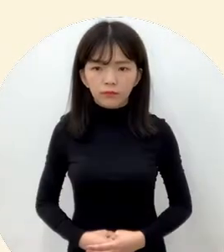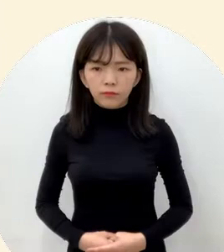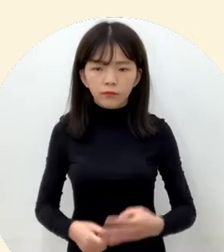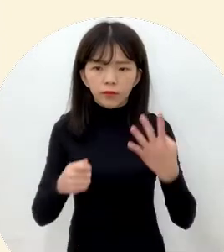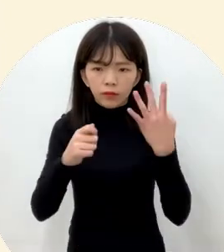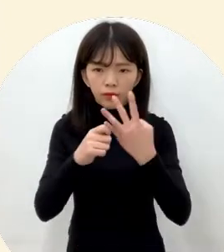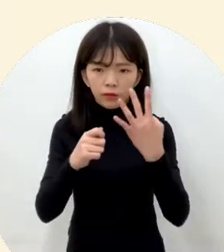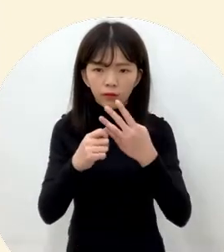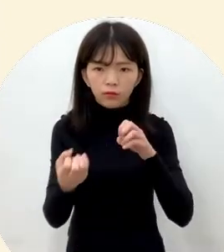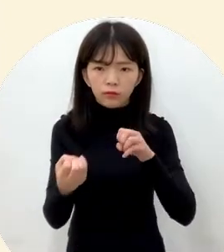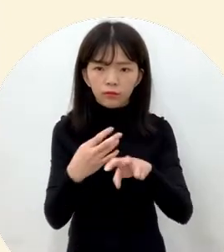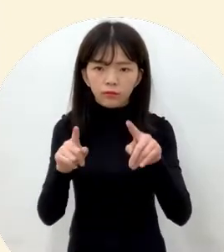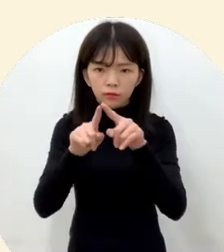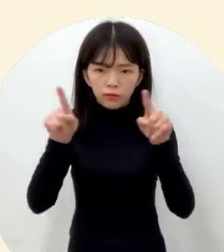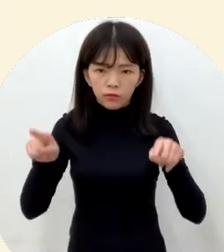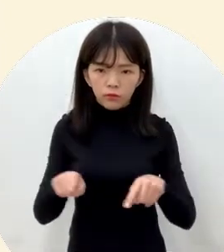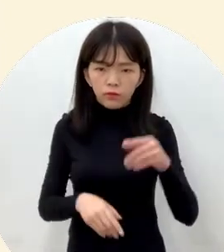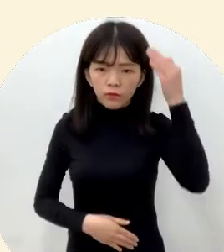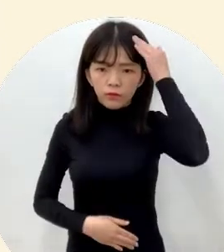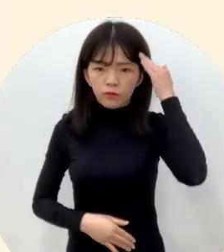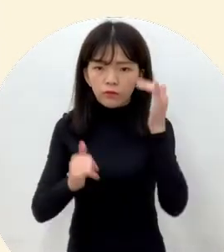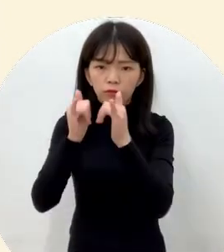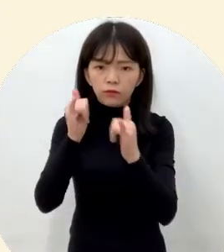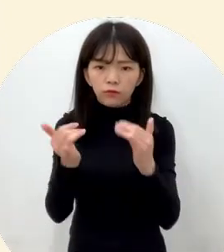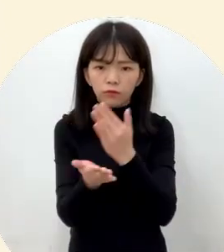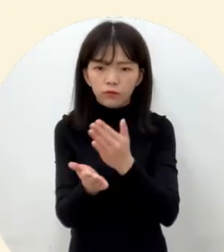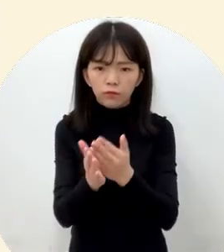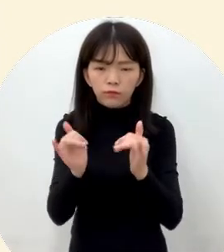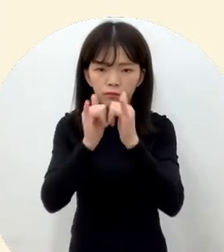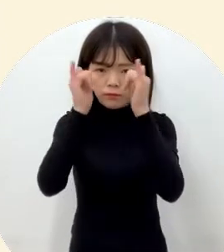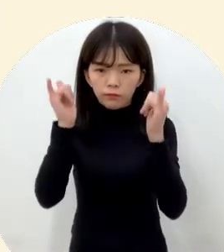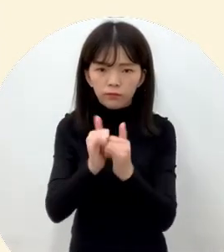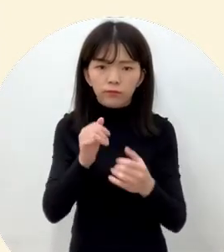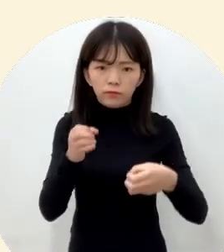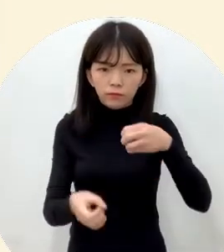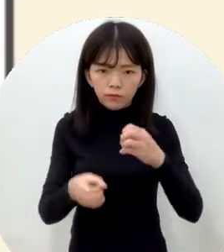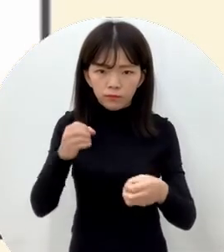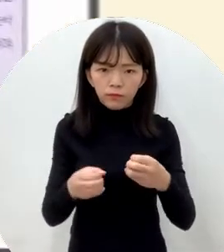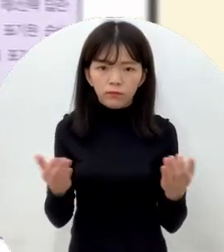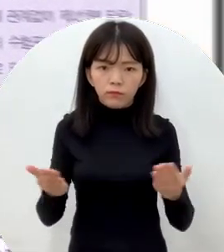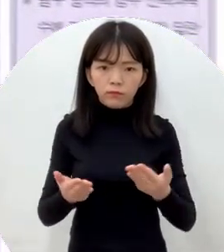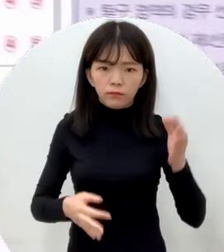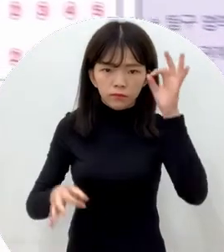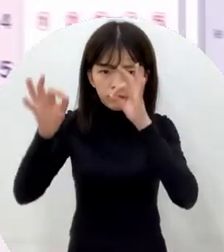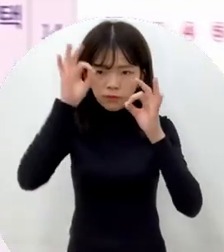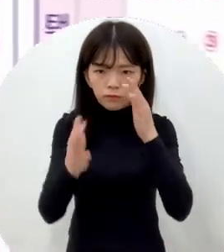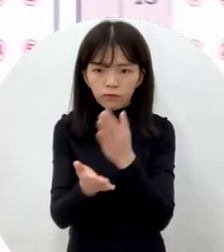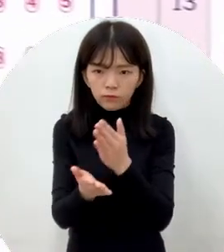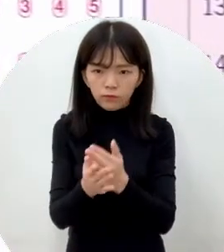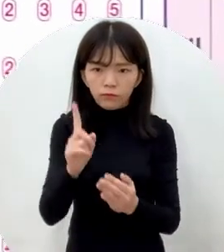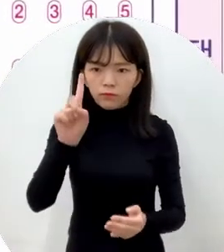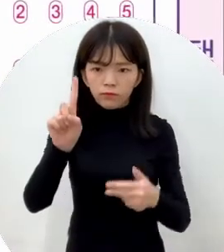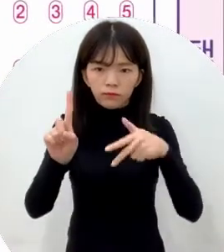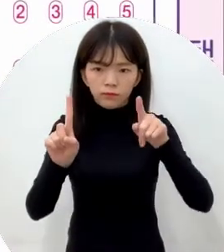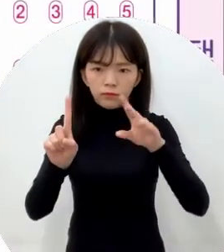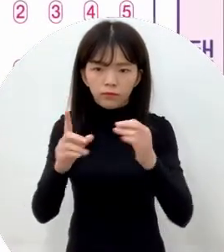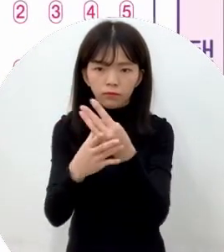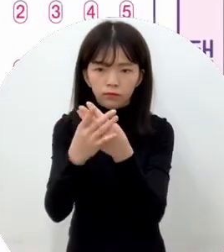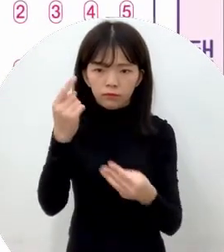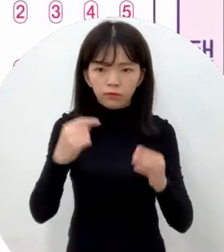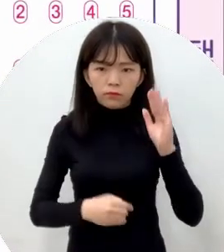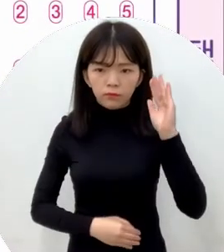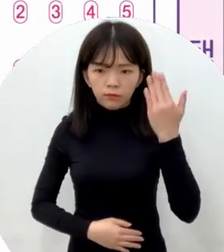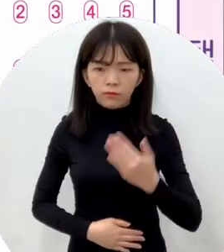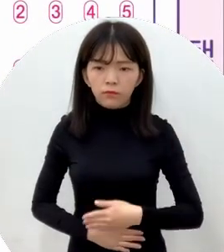4교시 답안지는 한국사 영역과 사회, 과학, 직업탐구 영역이 한 장으로 구성됩니다.